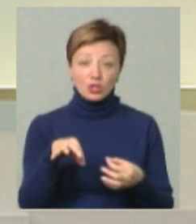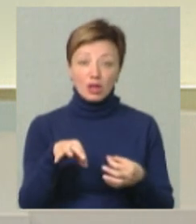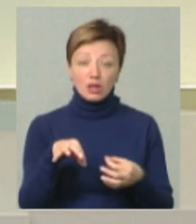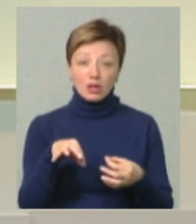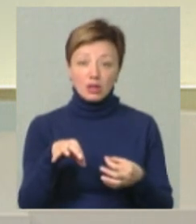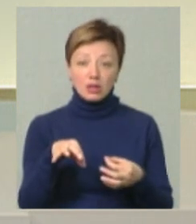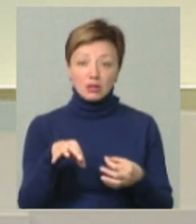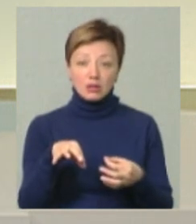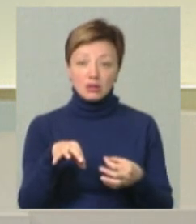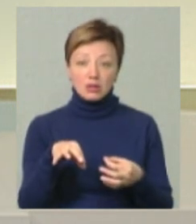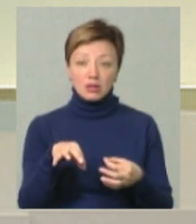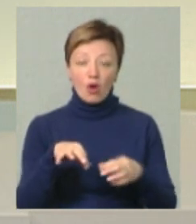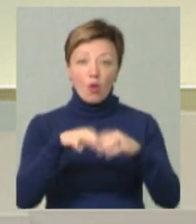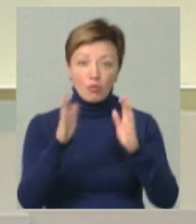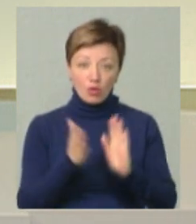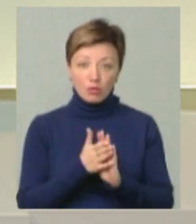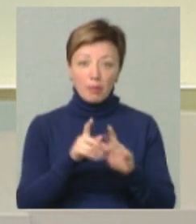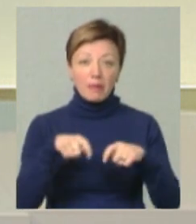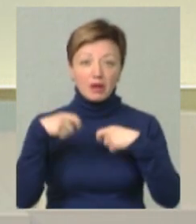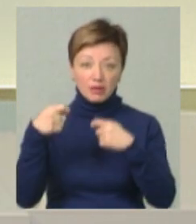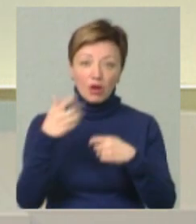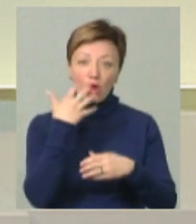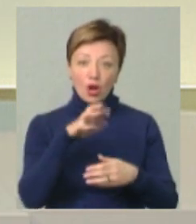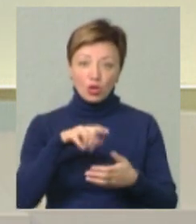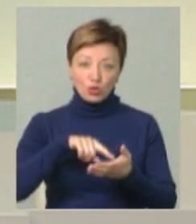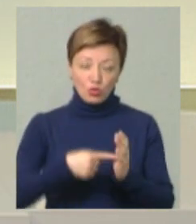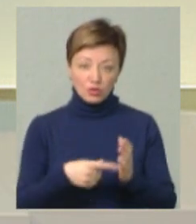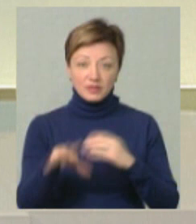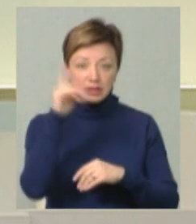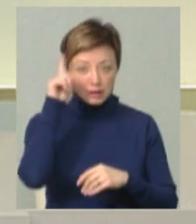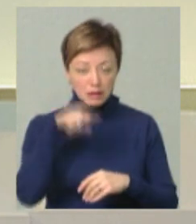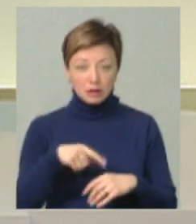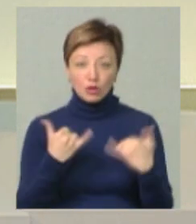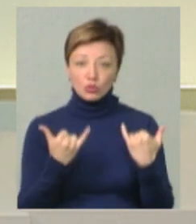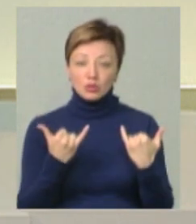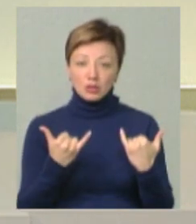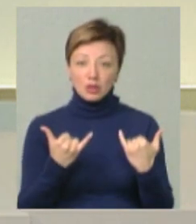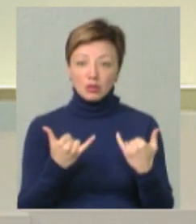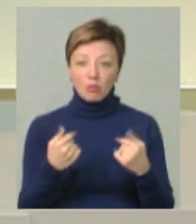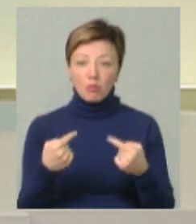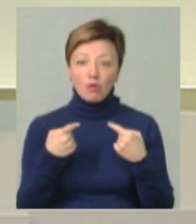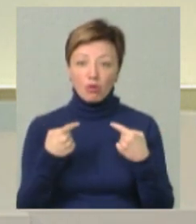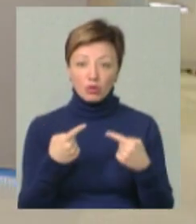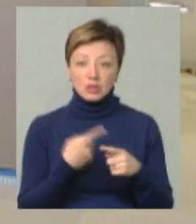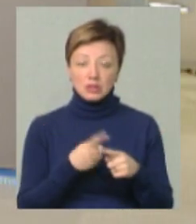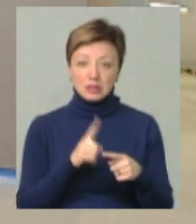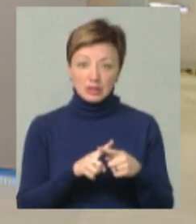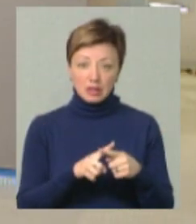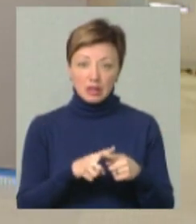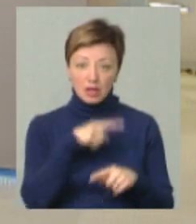буде такий, скажімо, об'єм, ми будемо передавати в гарячі точки. Тобто, ну, всі знають, що зараз нам погрожують ці